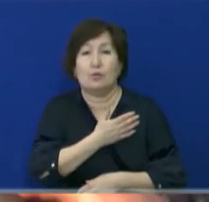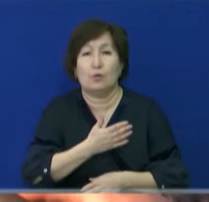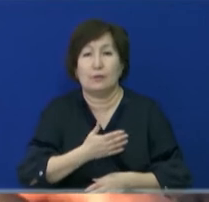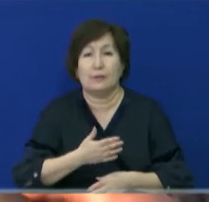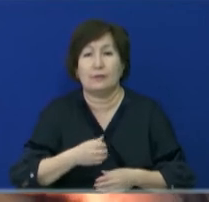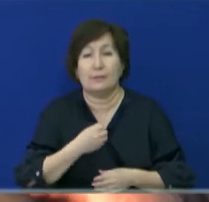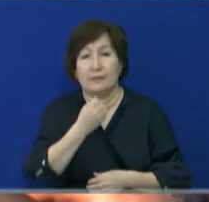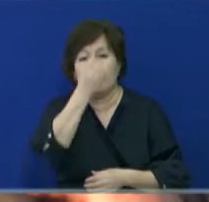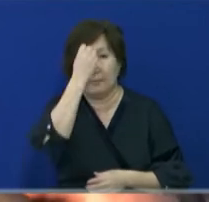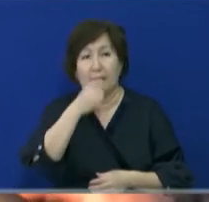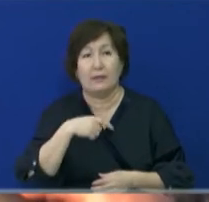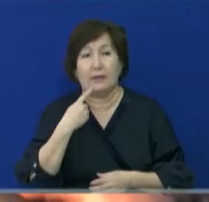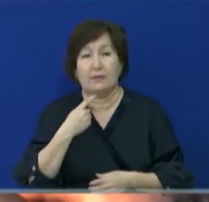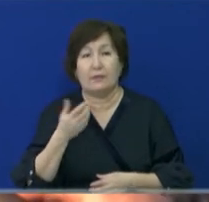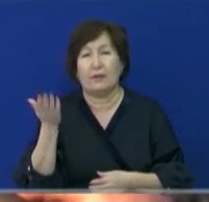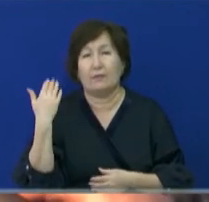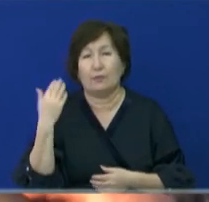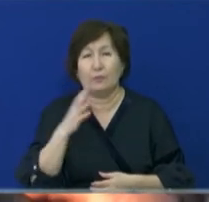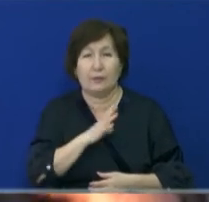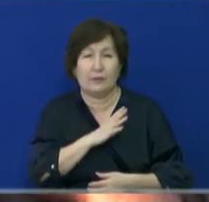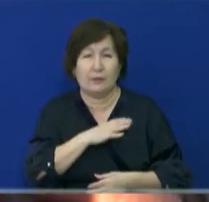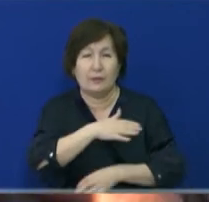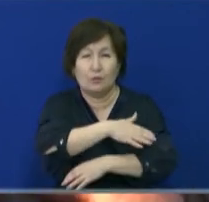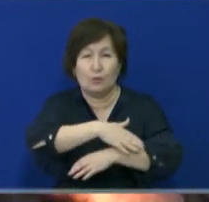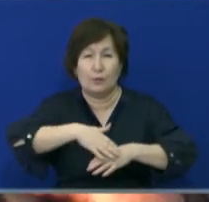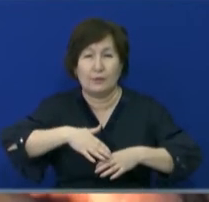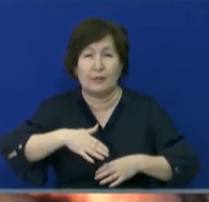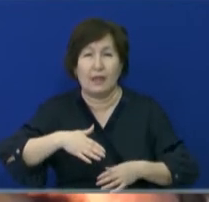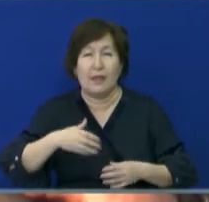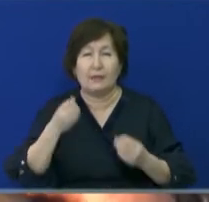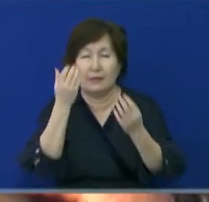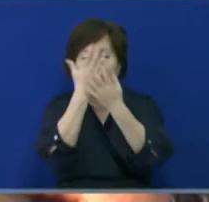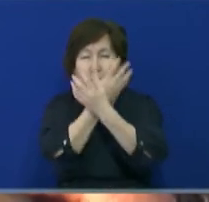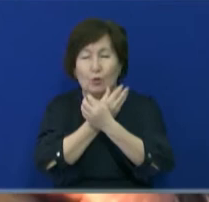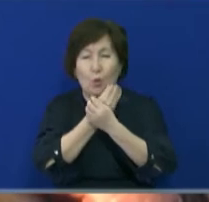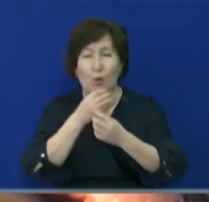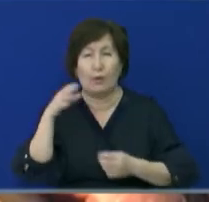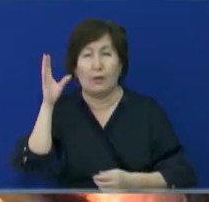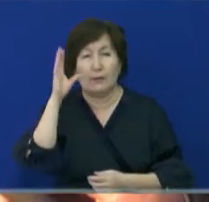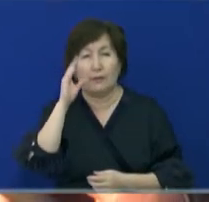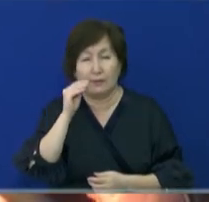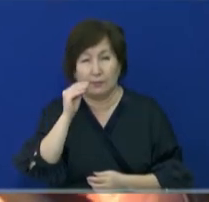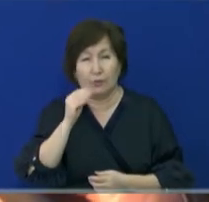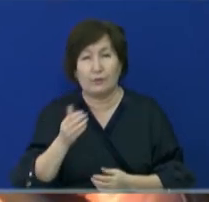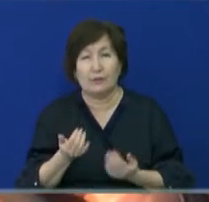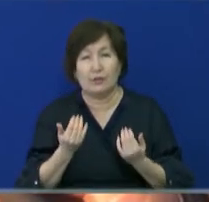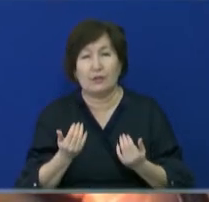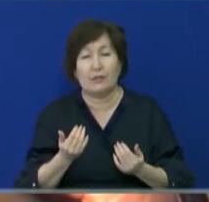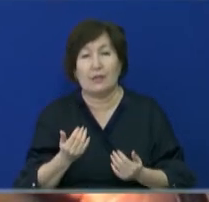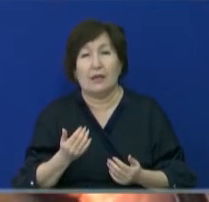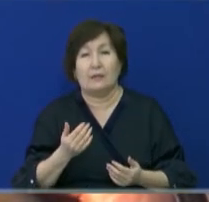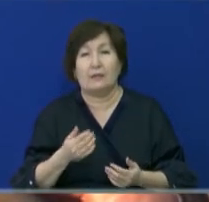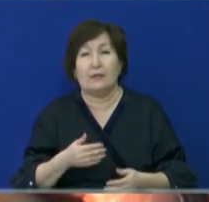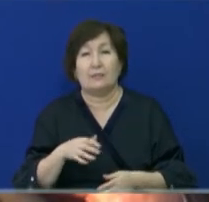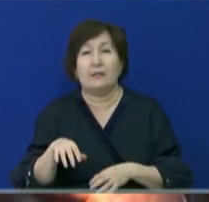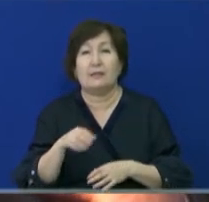біздің көшелерде қараңғы болатын. Егер жарықтандыру берсе, ол біз үшін керемет жаңалық болар еді. Бізге қарапайым халыққа қамқорлық